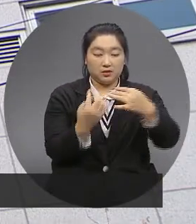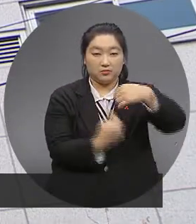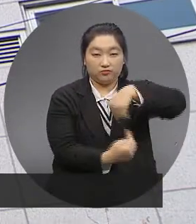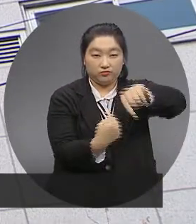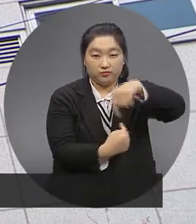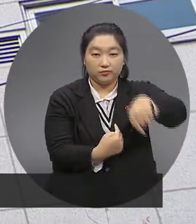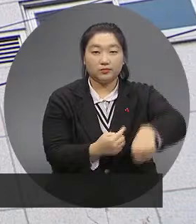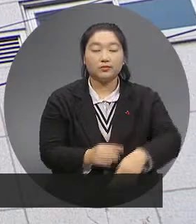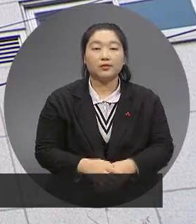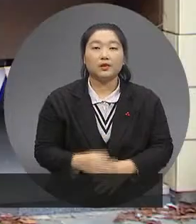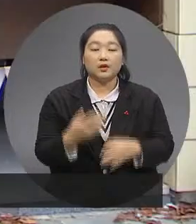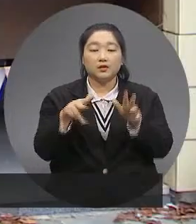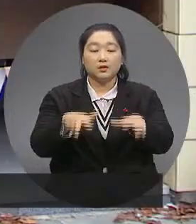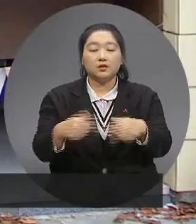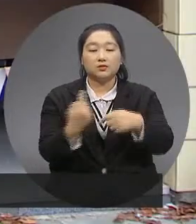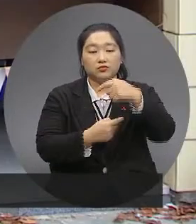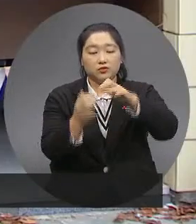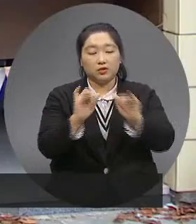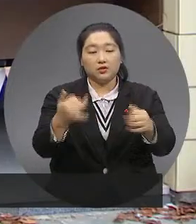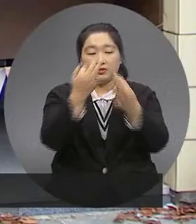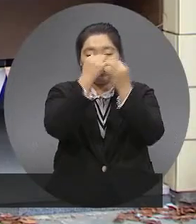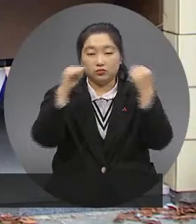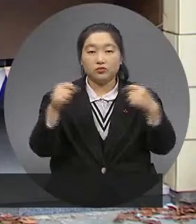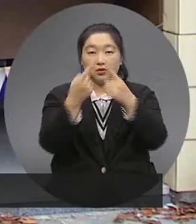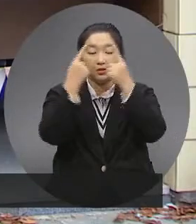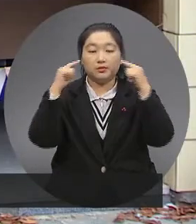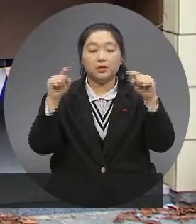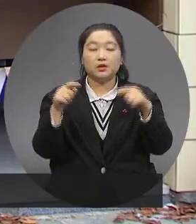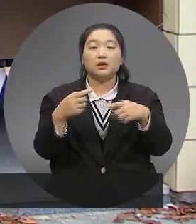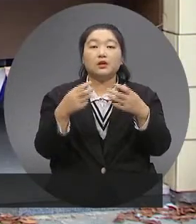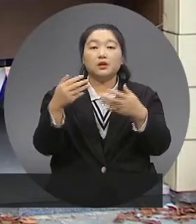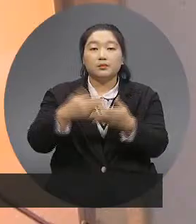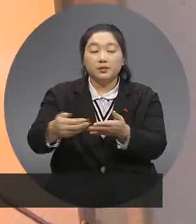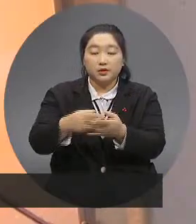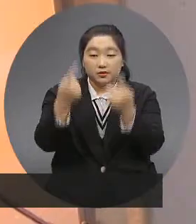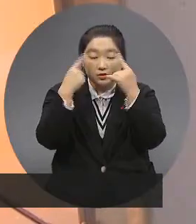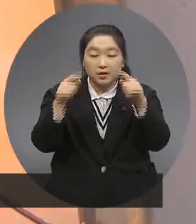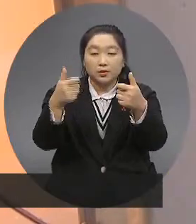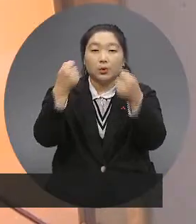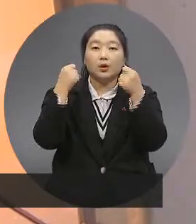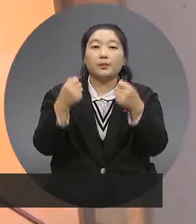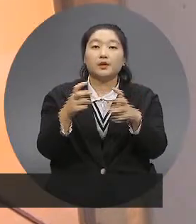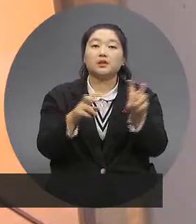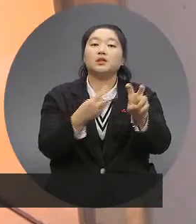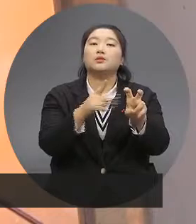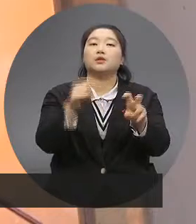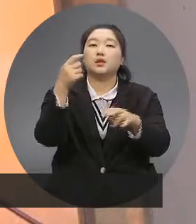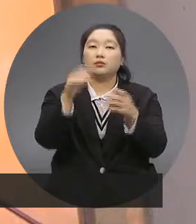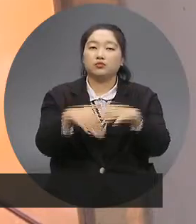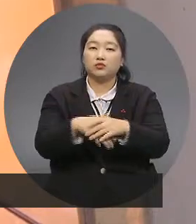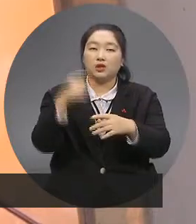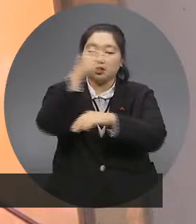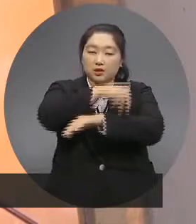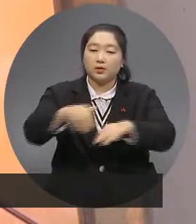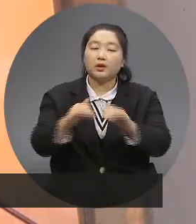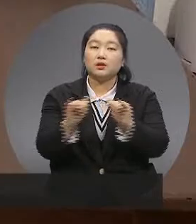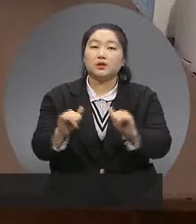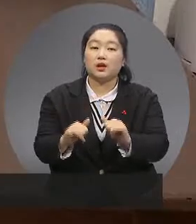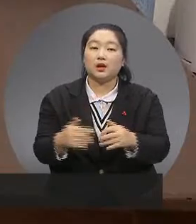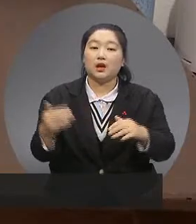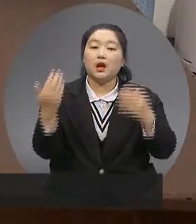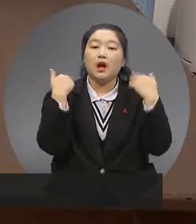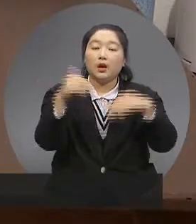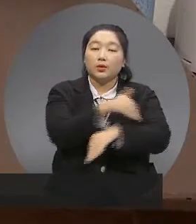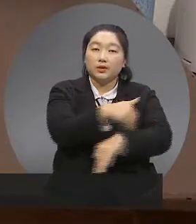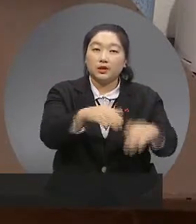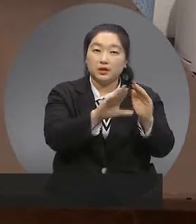운영하는데 현재 운영자는 충북대 미술대를 올해 졸업한 20대 문화기획자입니다. 재학 중이던